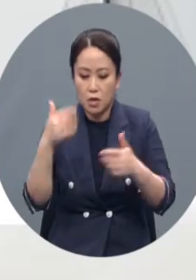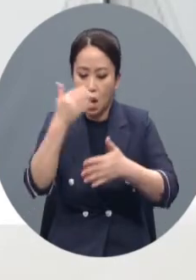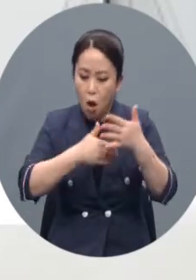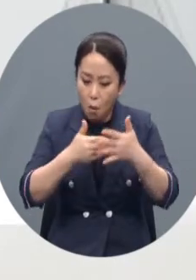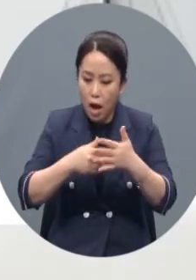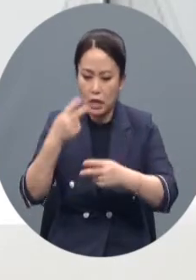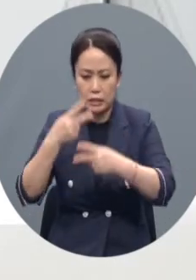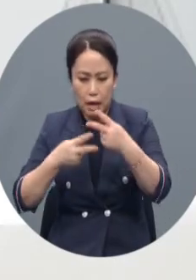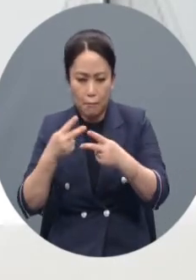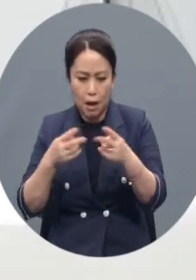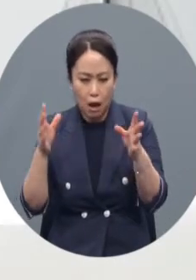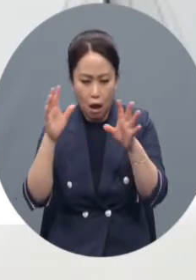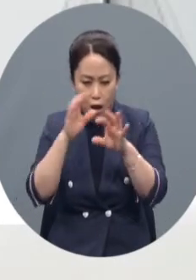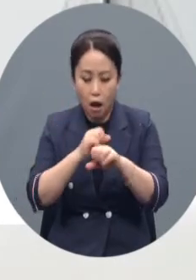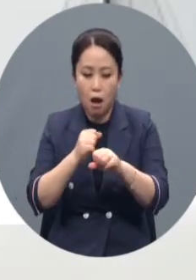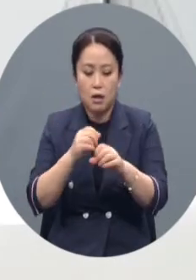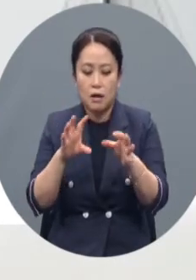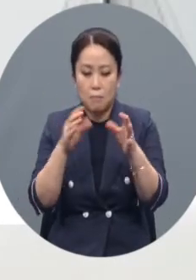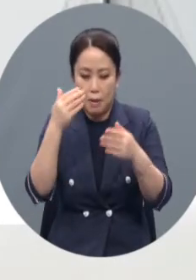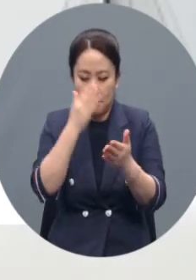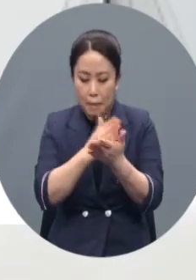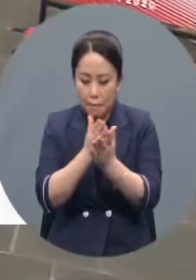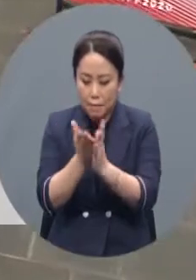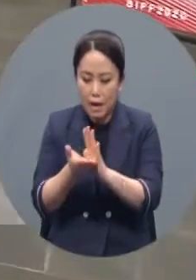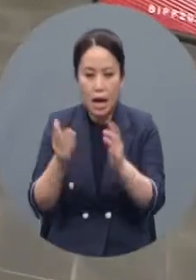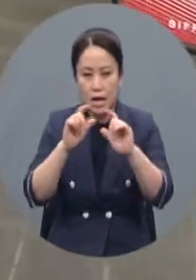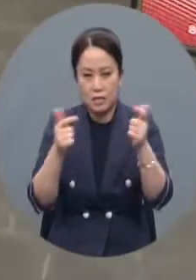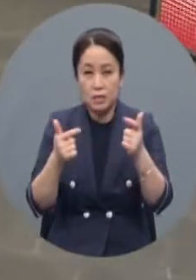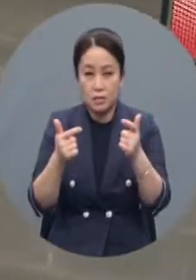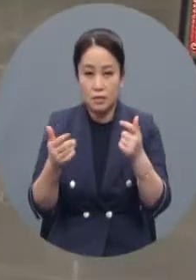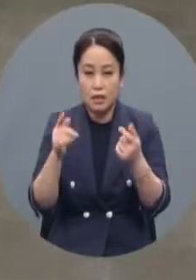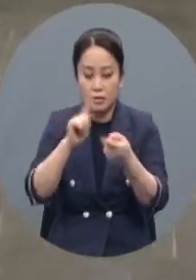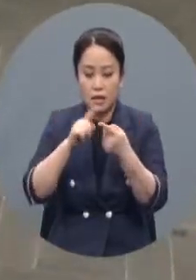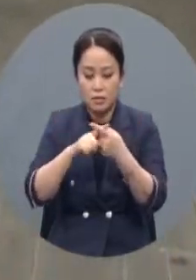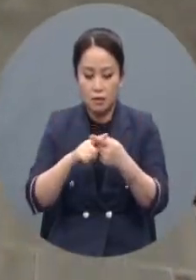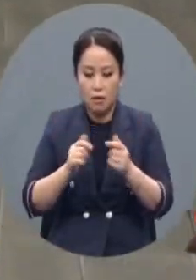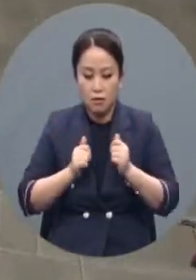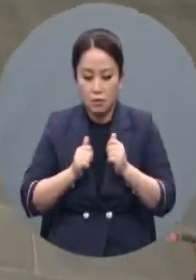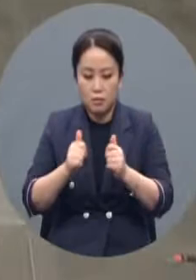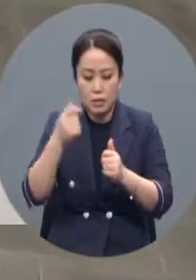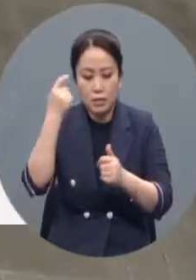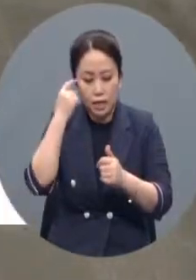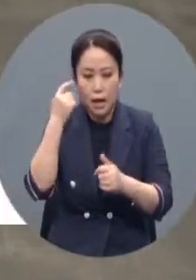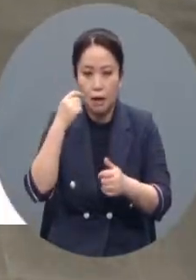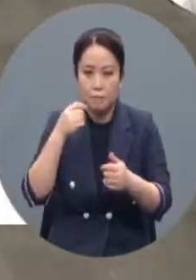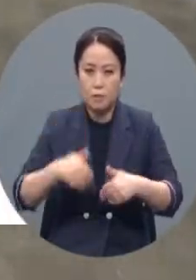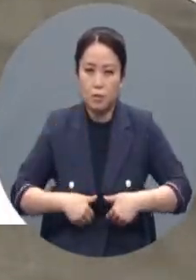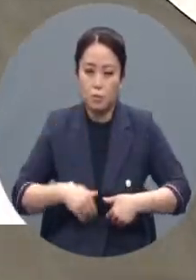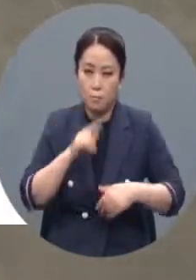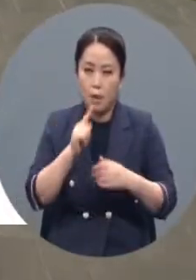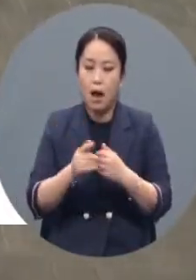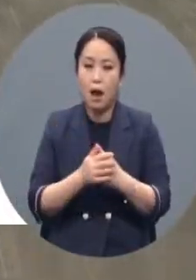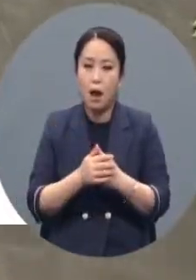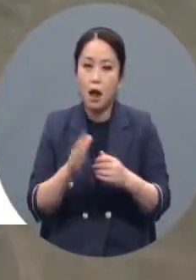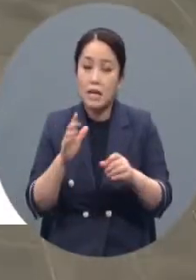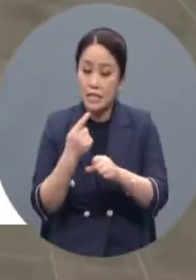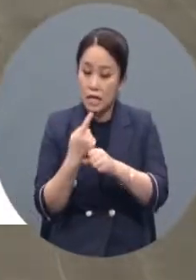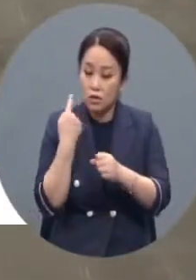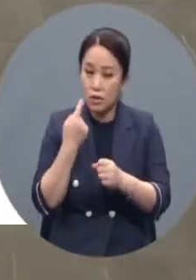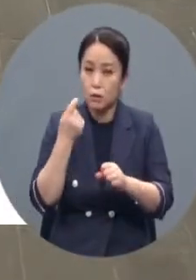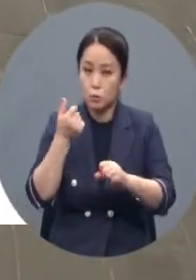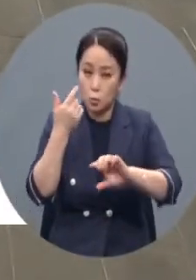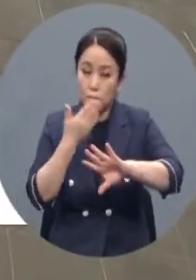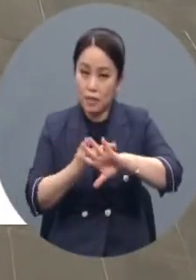현실, 영화제가 적극적으로 반영해야 된다. 코로나 시대 첫 영화제였던 지난해와 달리 올해